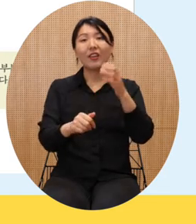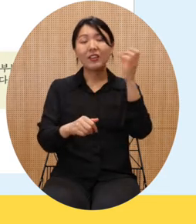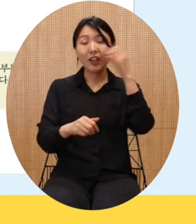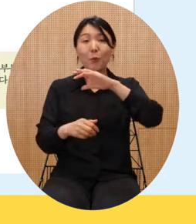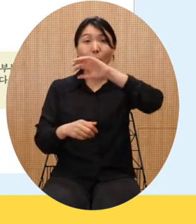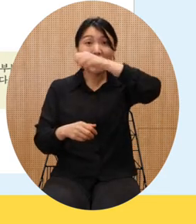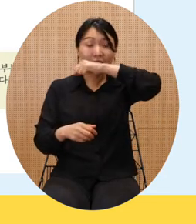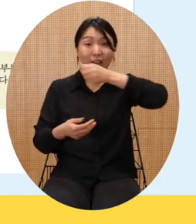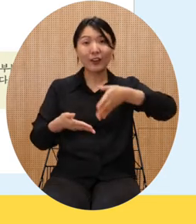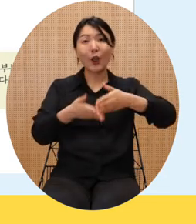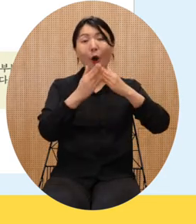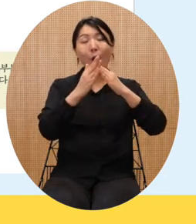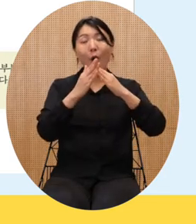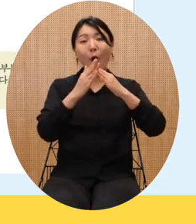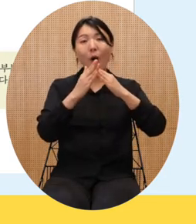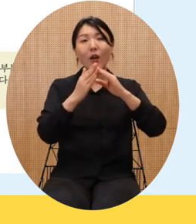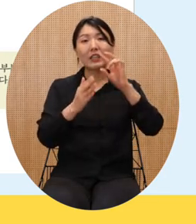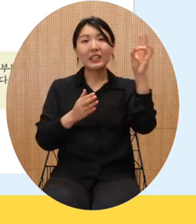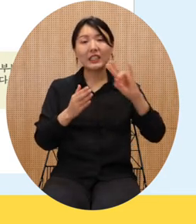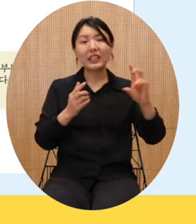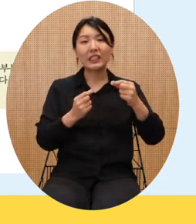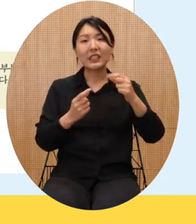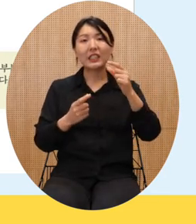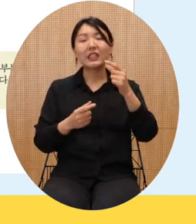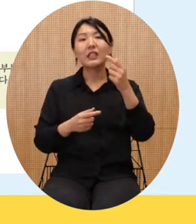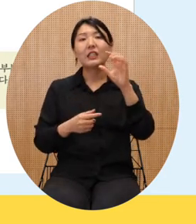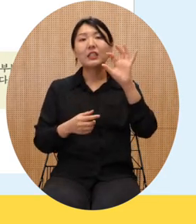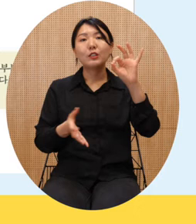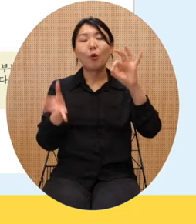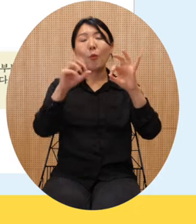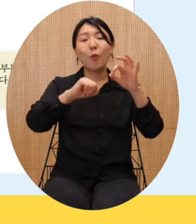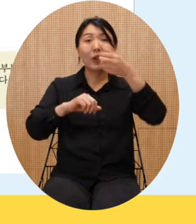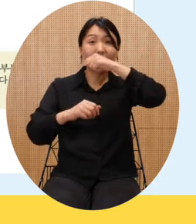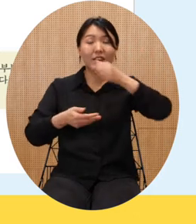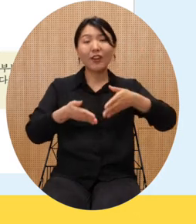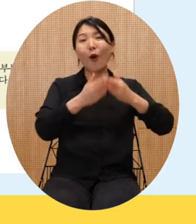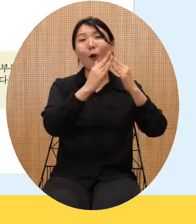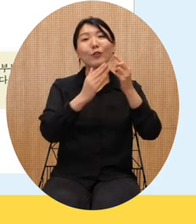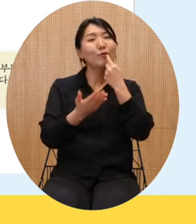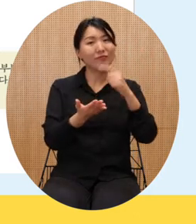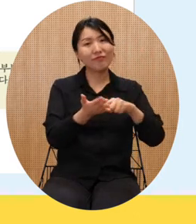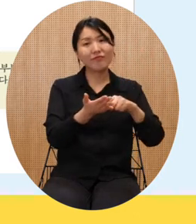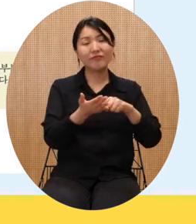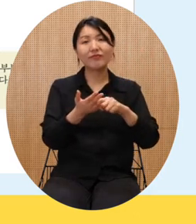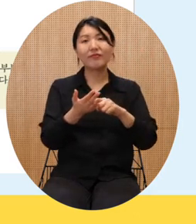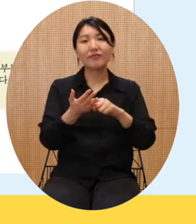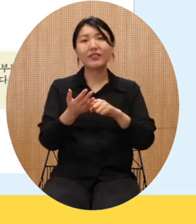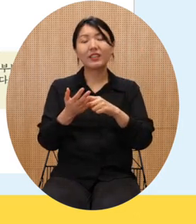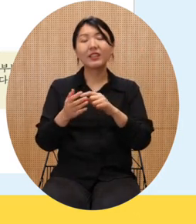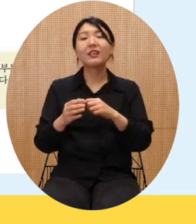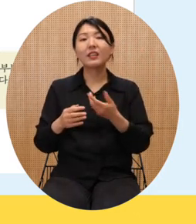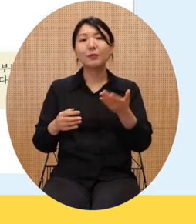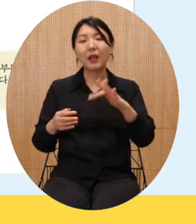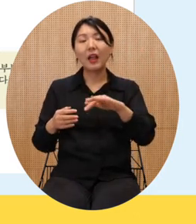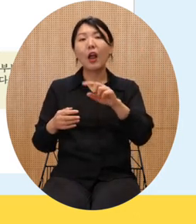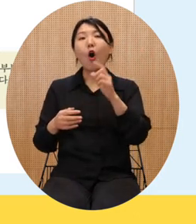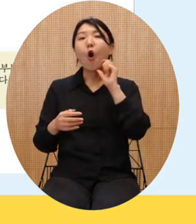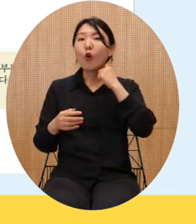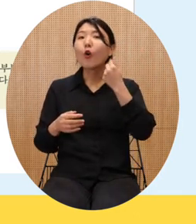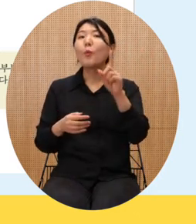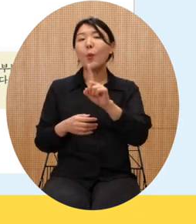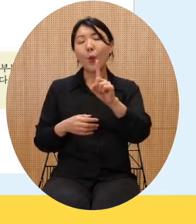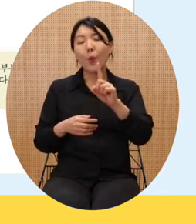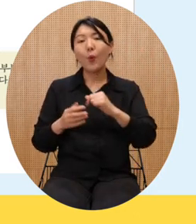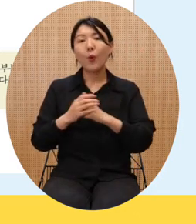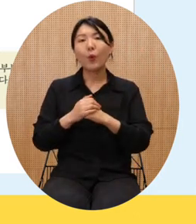쉬운 것 같아요. 그건 예산만 세우면 되는 거잖아요. 시흥처럼 10억 정도를 내년 예산으로 세우면 되는데 근데 더